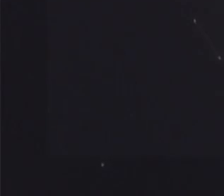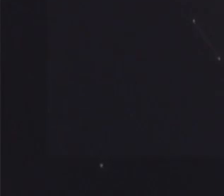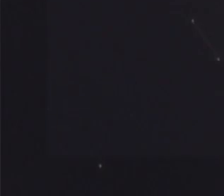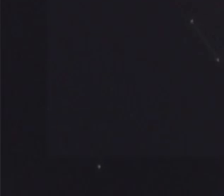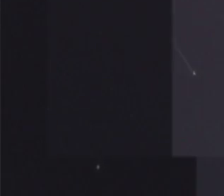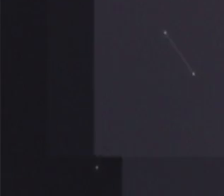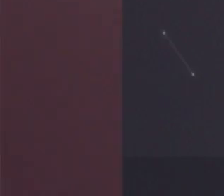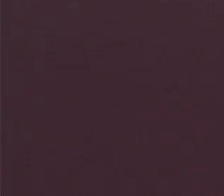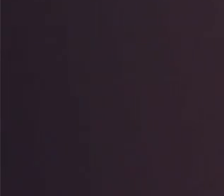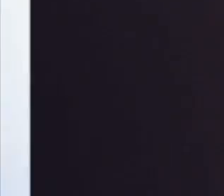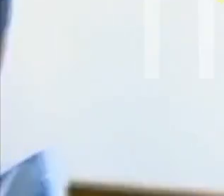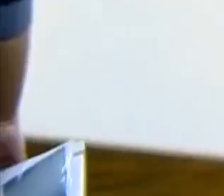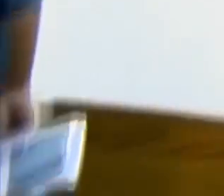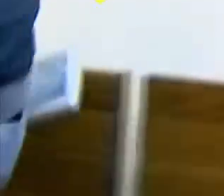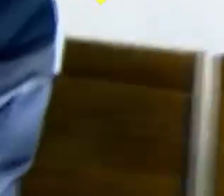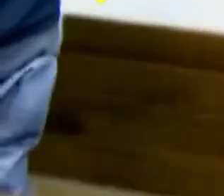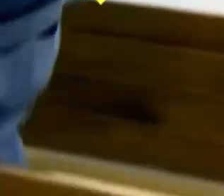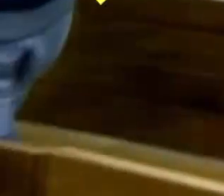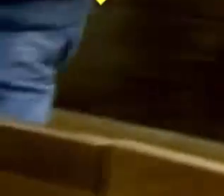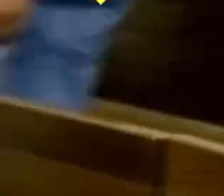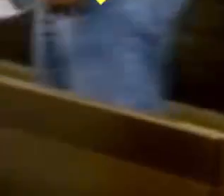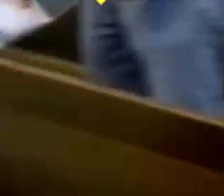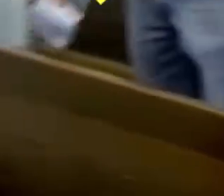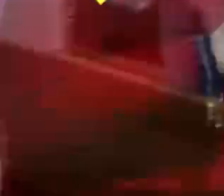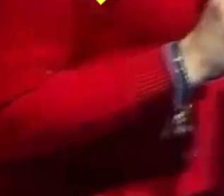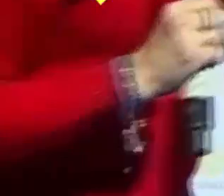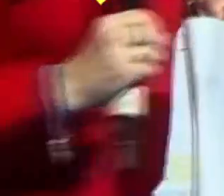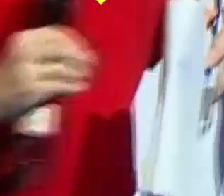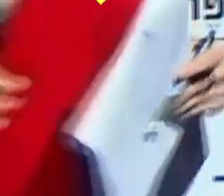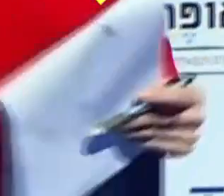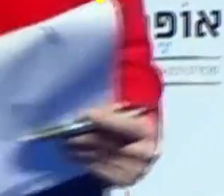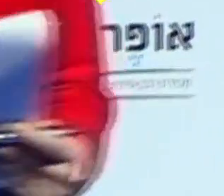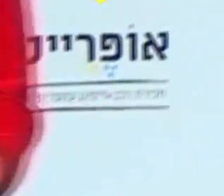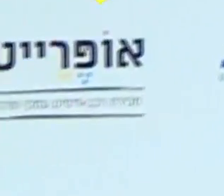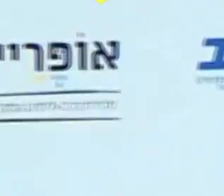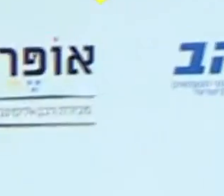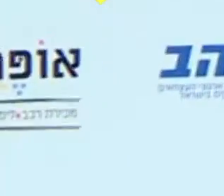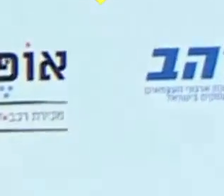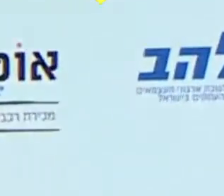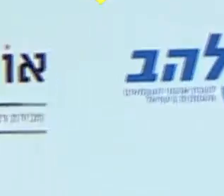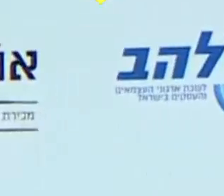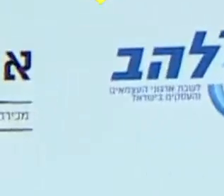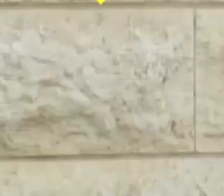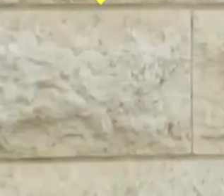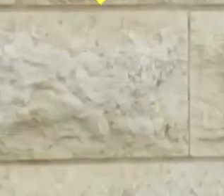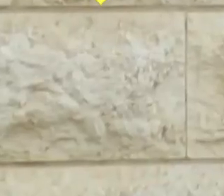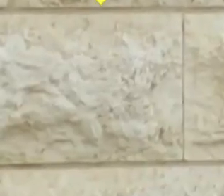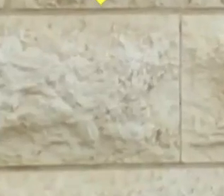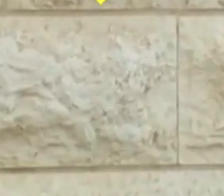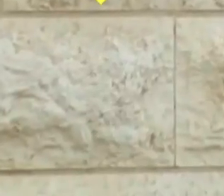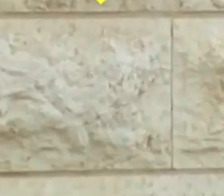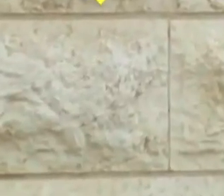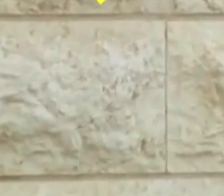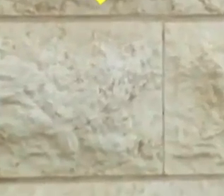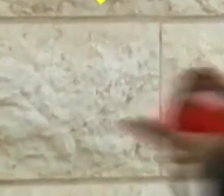חדשות הלילה מתחילות. טלטלה במערכת המשפט. יום סוער עבורי כשרת משפטים וכאישה.